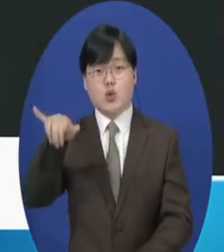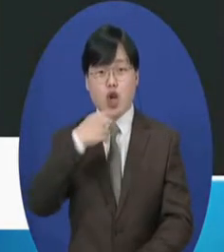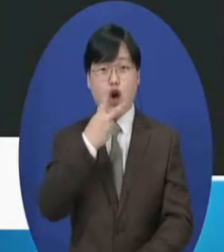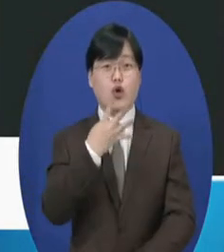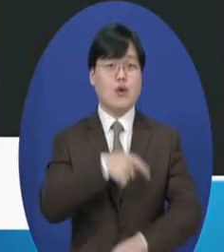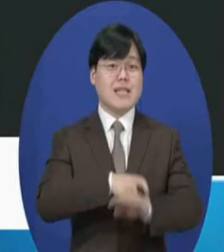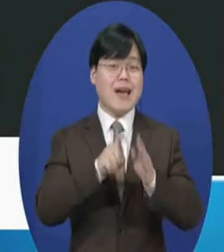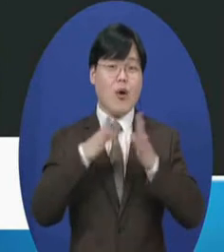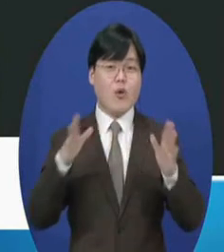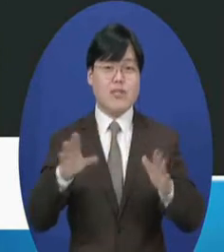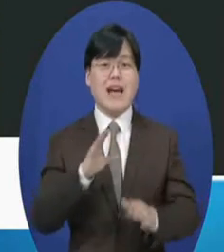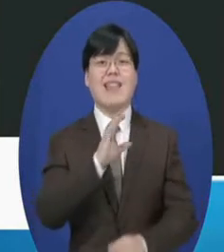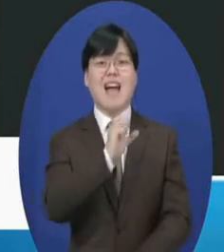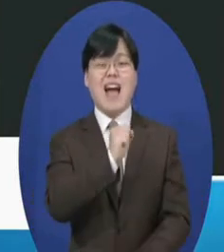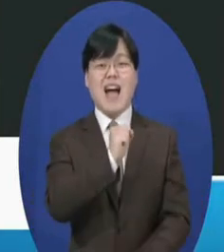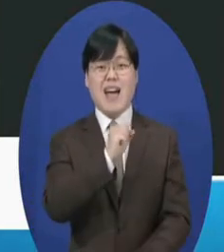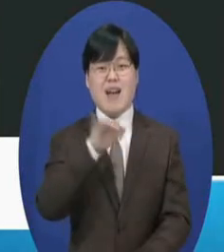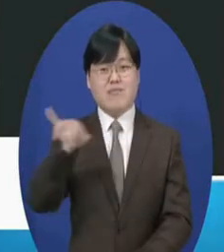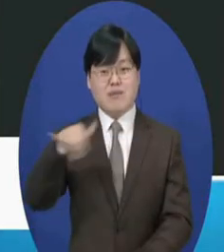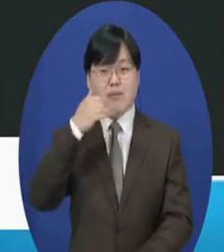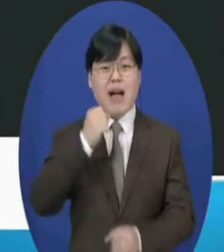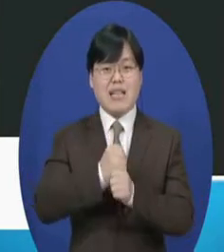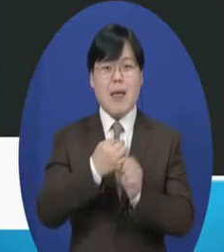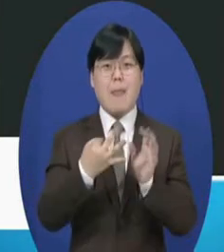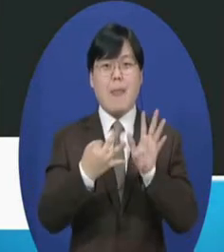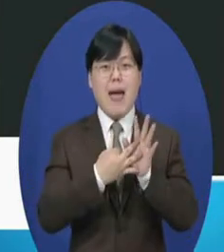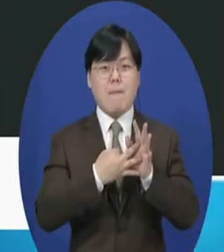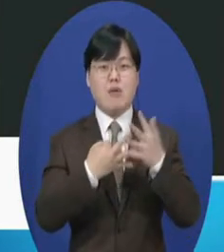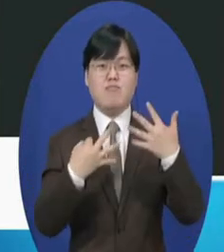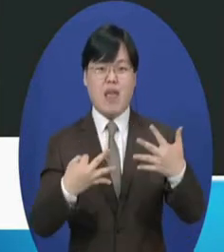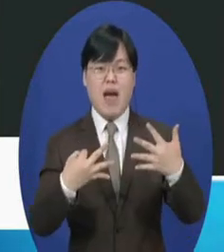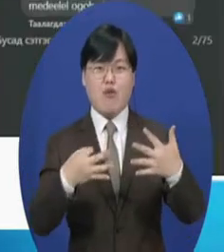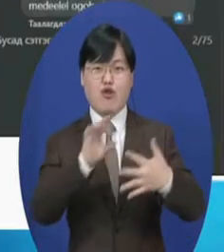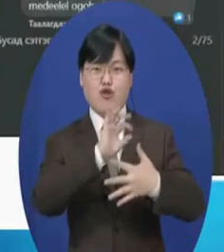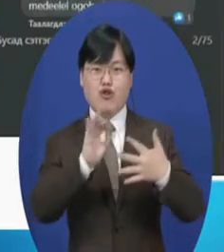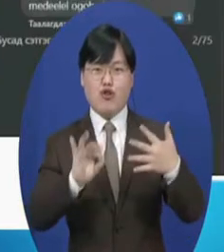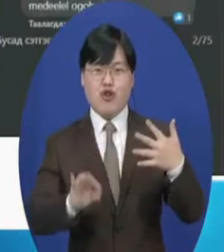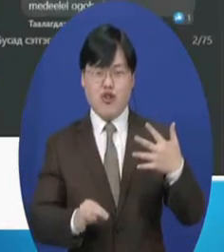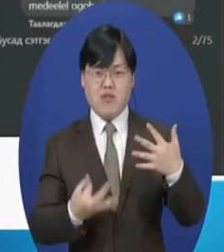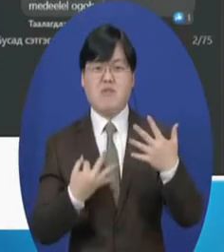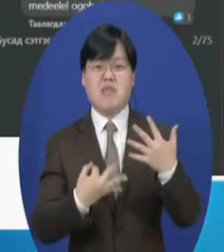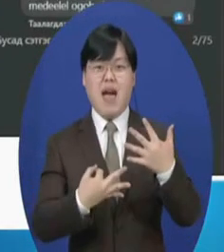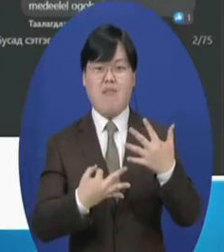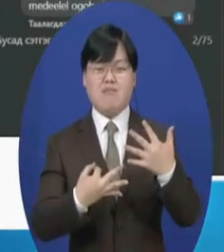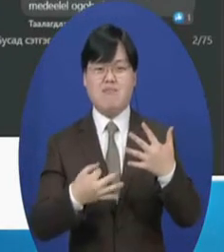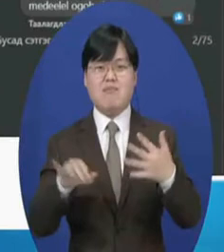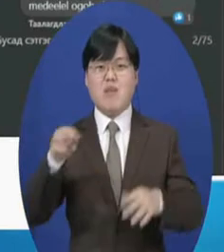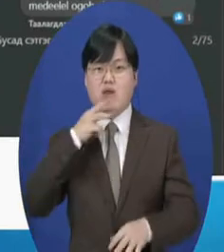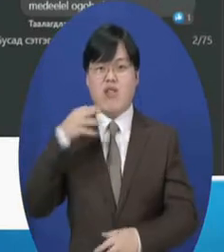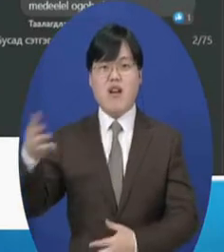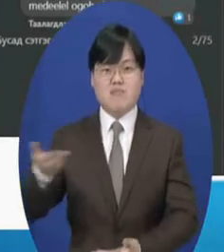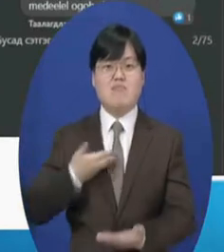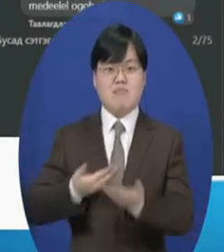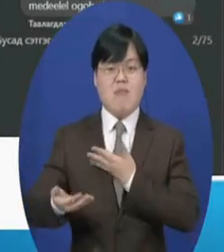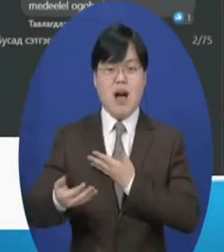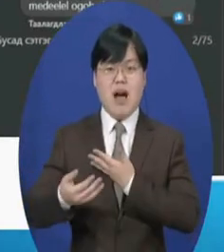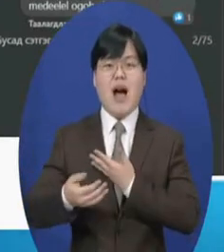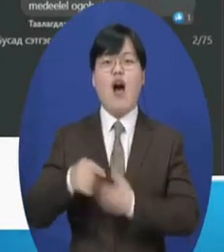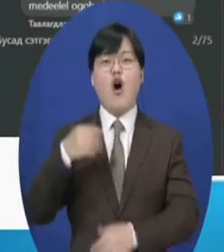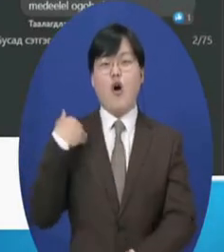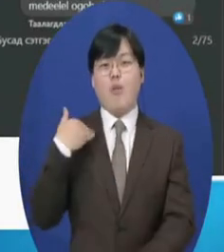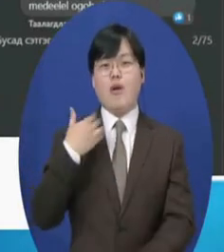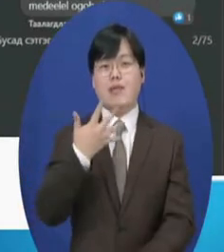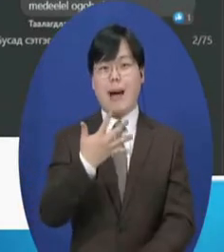24 цагийн турш колл центр ажиллаж нийт 8 сугаар иргэдээс шаардлагатай мэдээллийг авч байна. Өнгөрсөн 5 хоногийн хугацаанд колл центрт